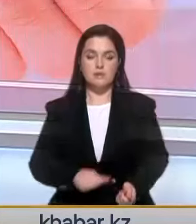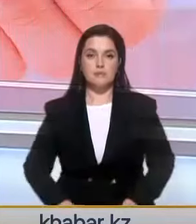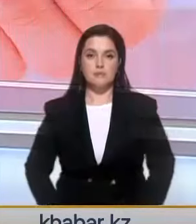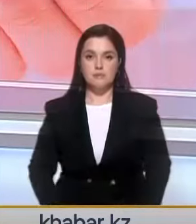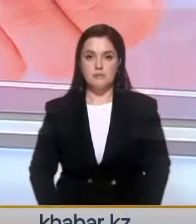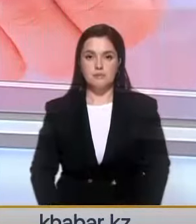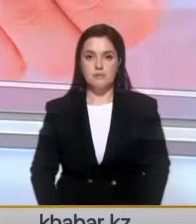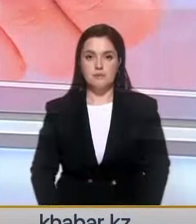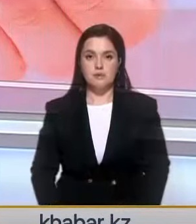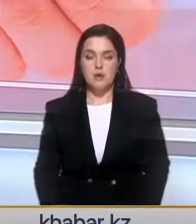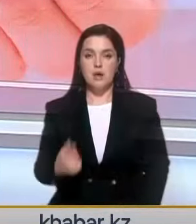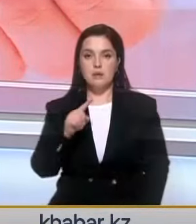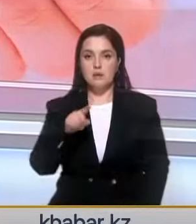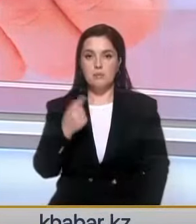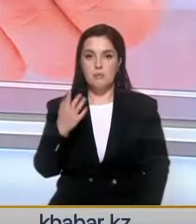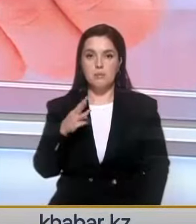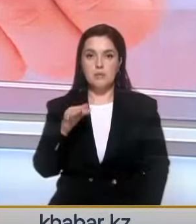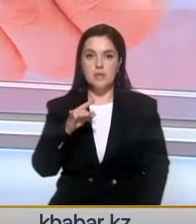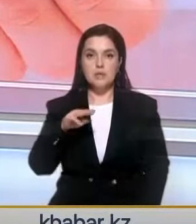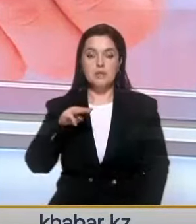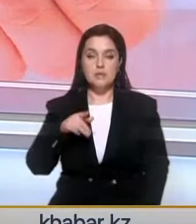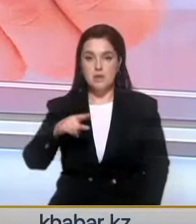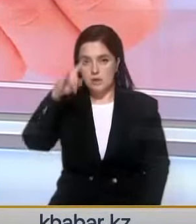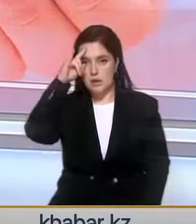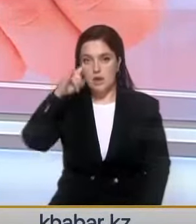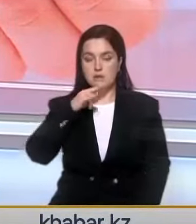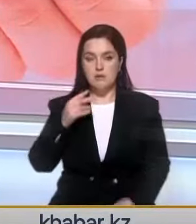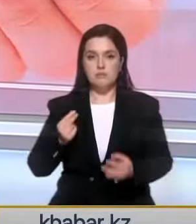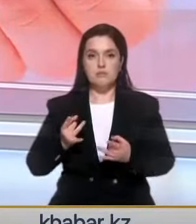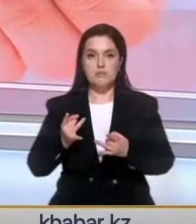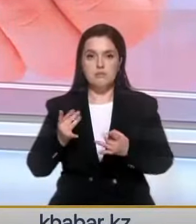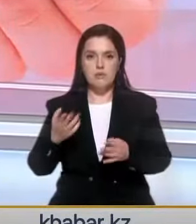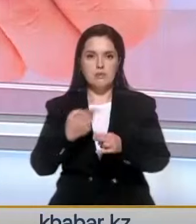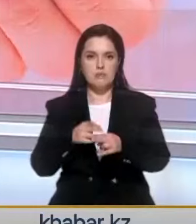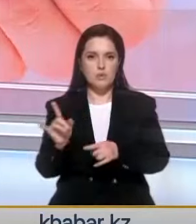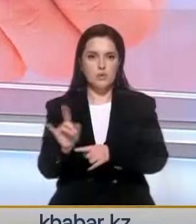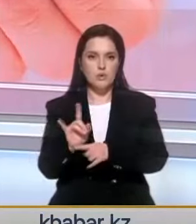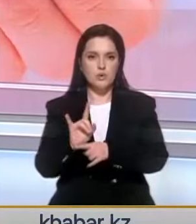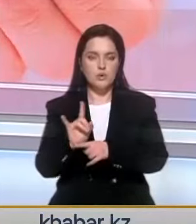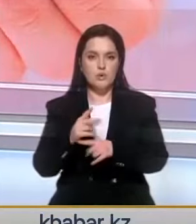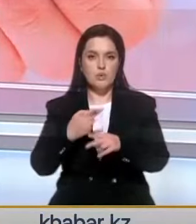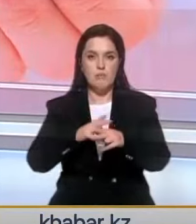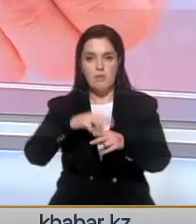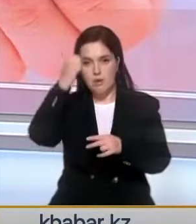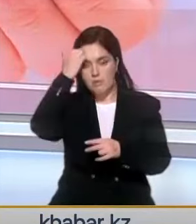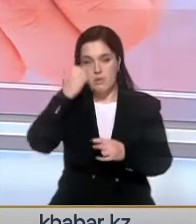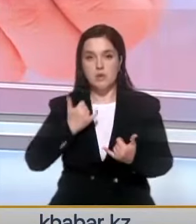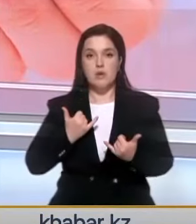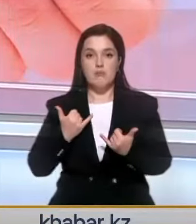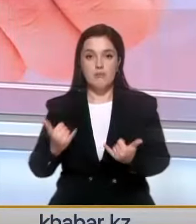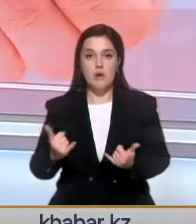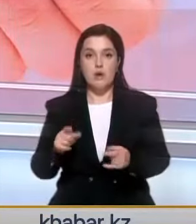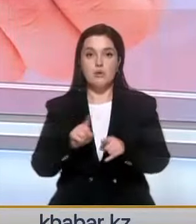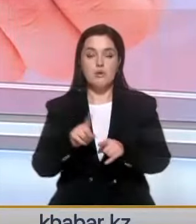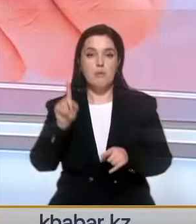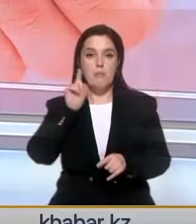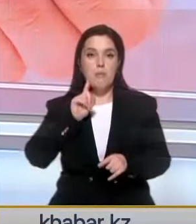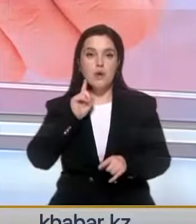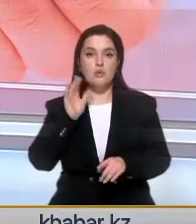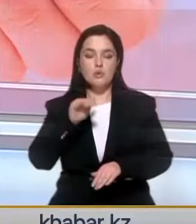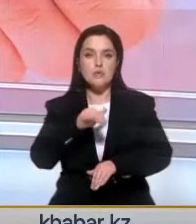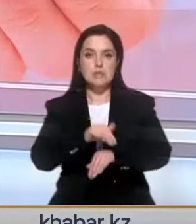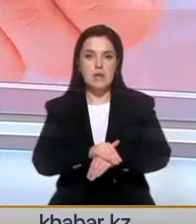средств около полутора миллиардов тенге казахстанцы пожертвовали на псевдо благотворительность в этом году также м сообщает что это пока